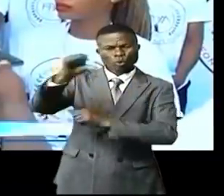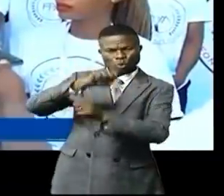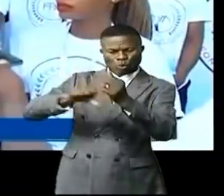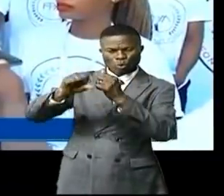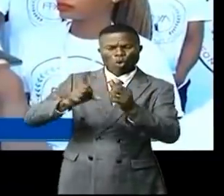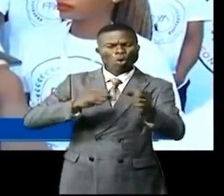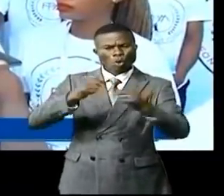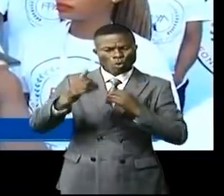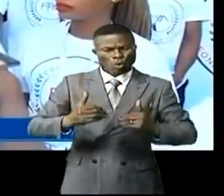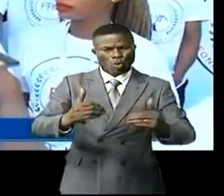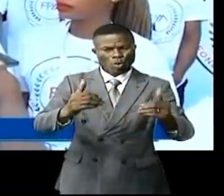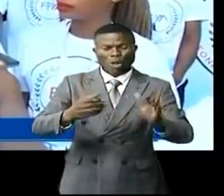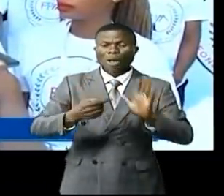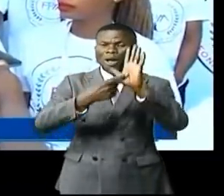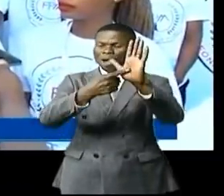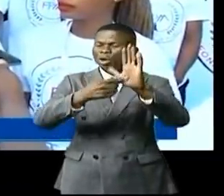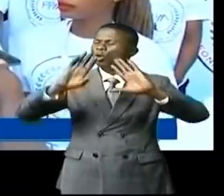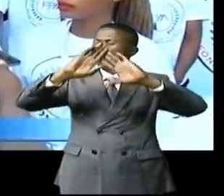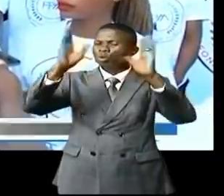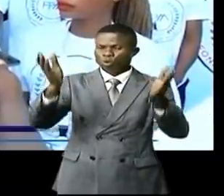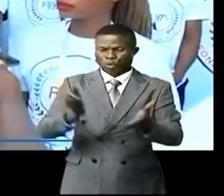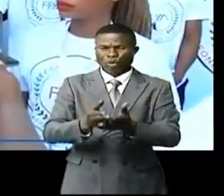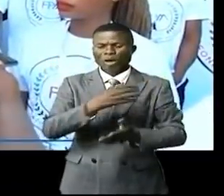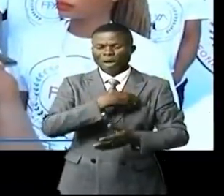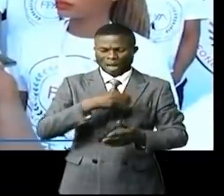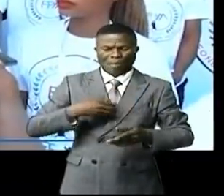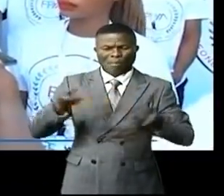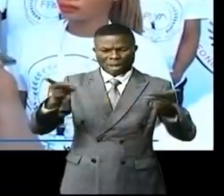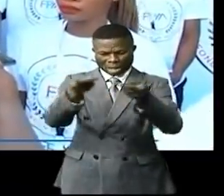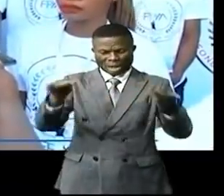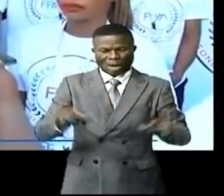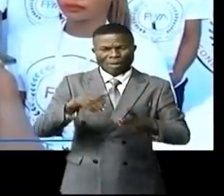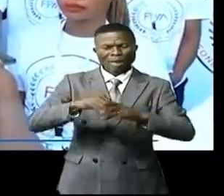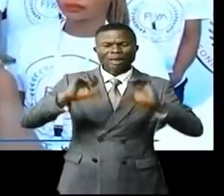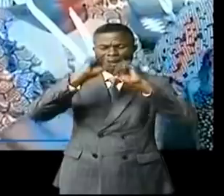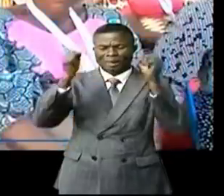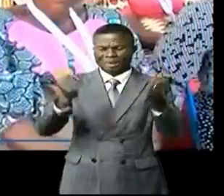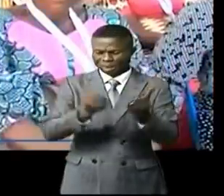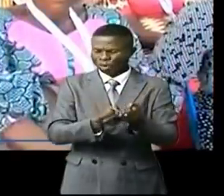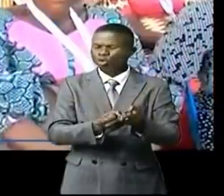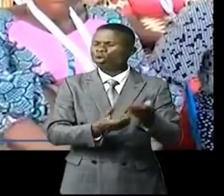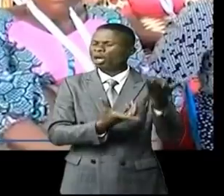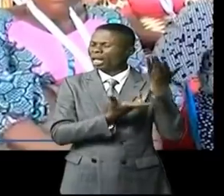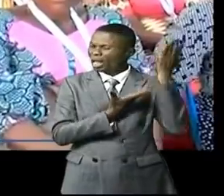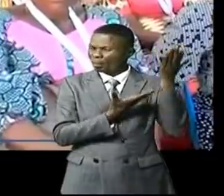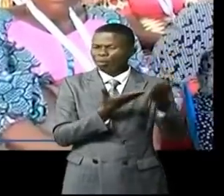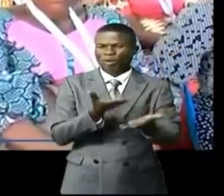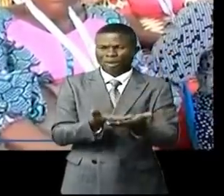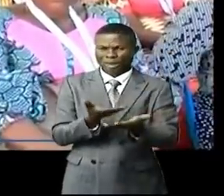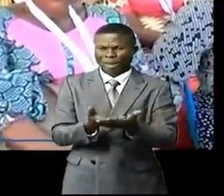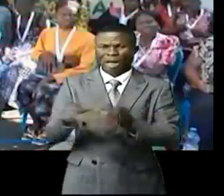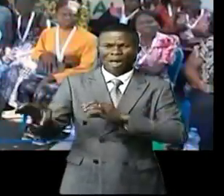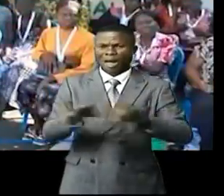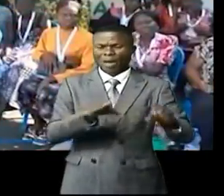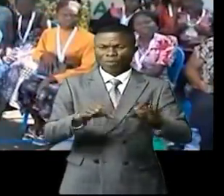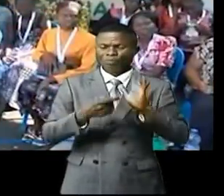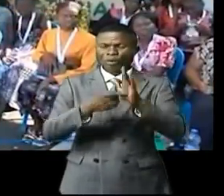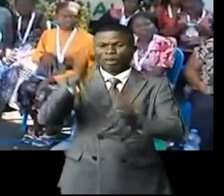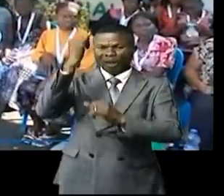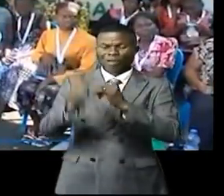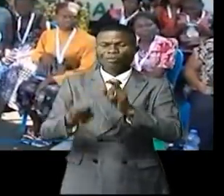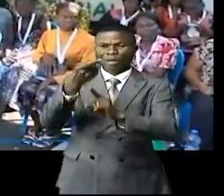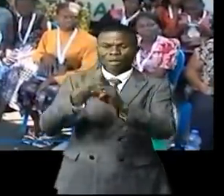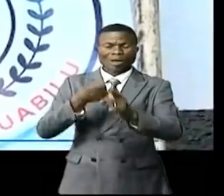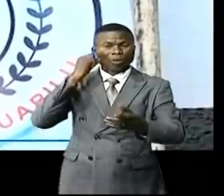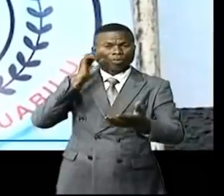combat afin de montrer à tous que la femme a sa place dans la société, a une grande place dans la société. Au cours de cette cérémonie qui marque la clôture du mois de